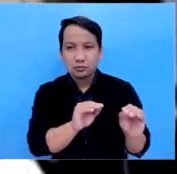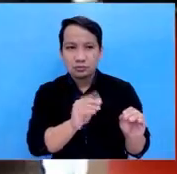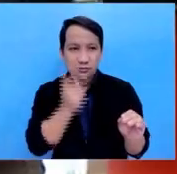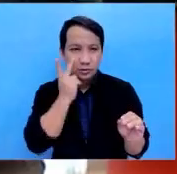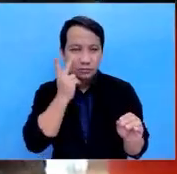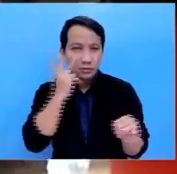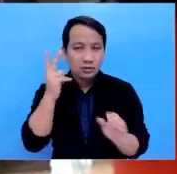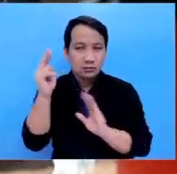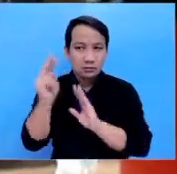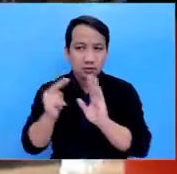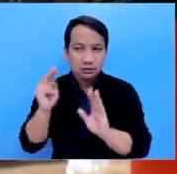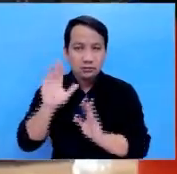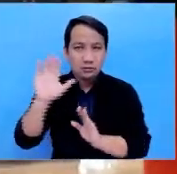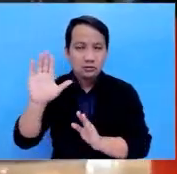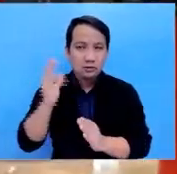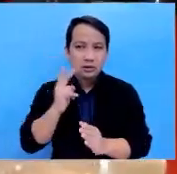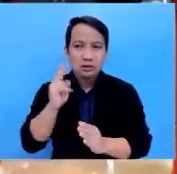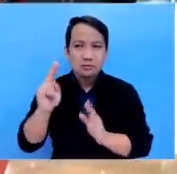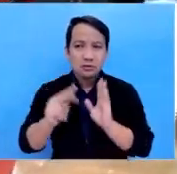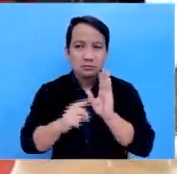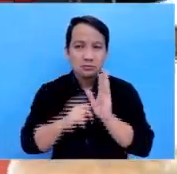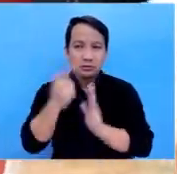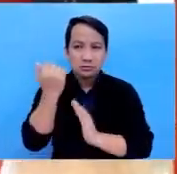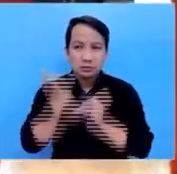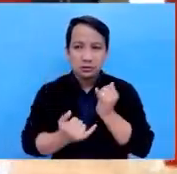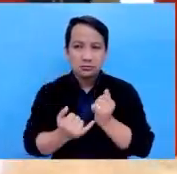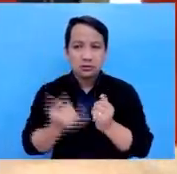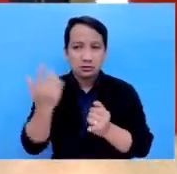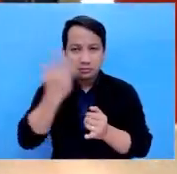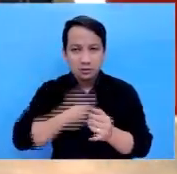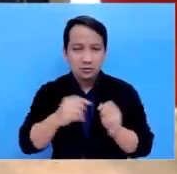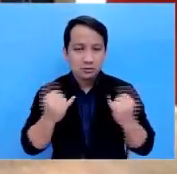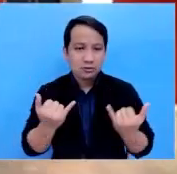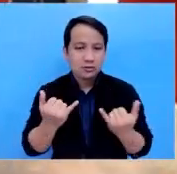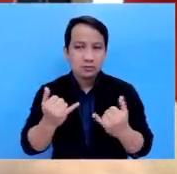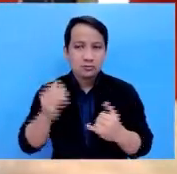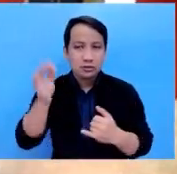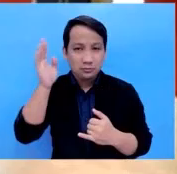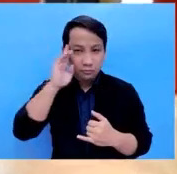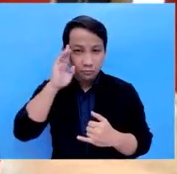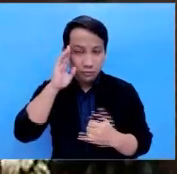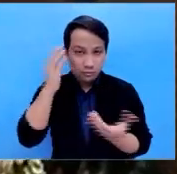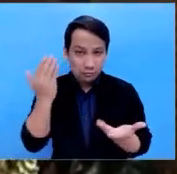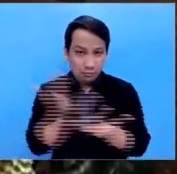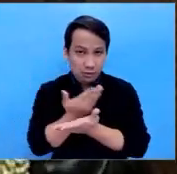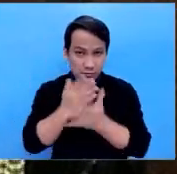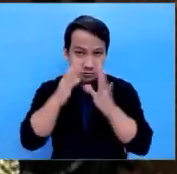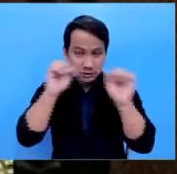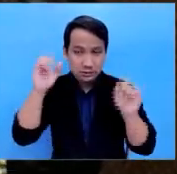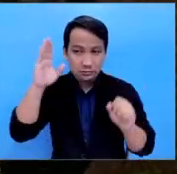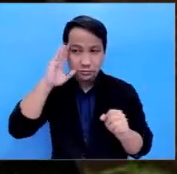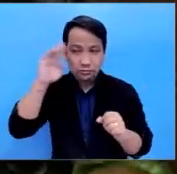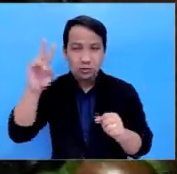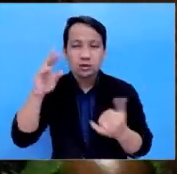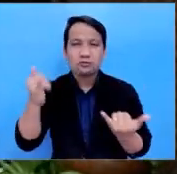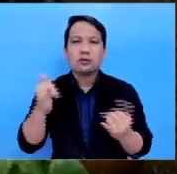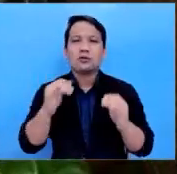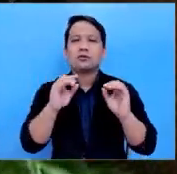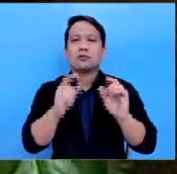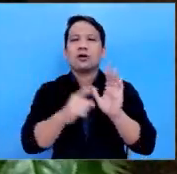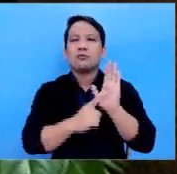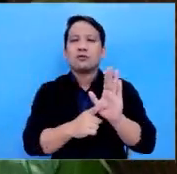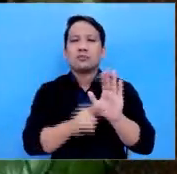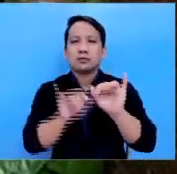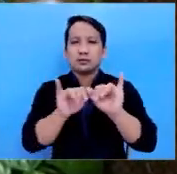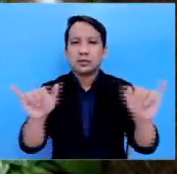mga video. Pero sa huli, ang mga magagawa raw ni Marcos Jr. bilang Pangulo ng Pilipinas ang magdidikta kung